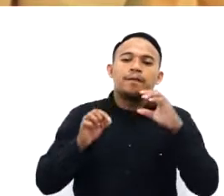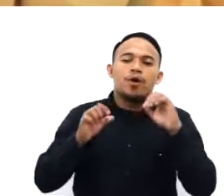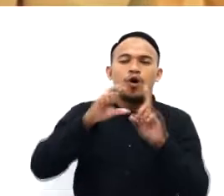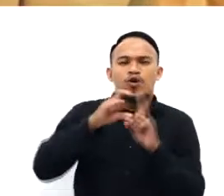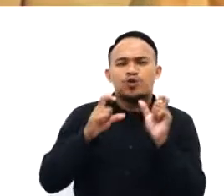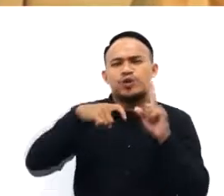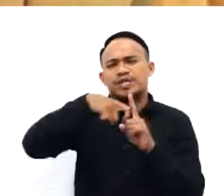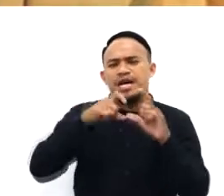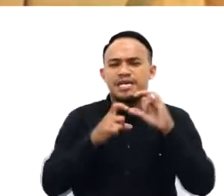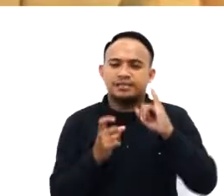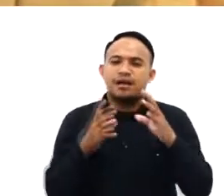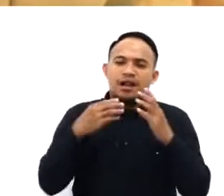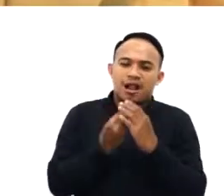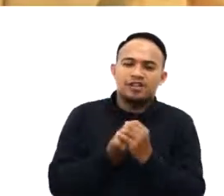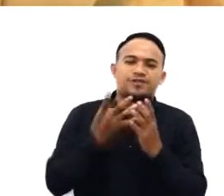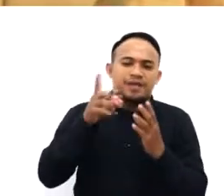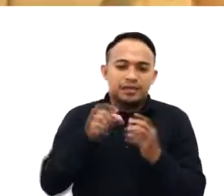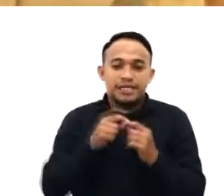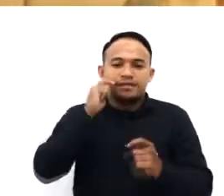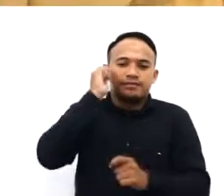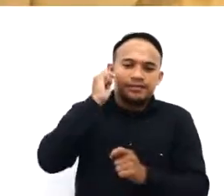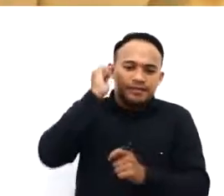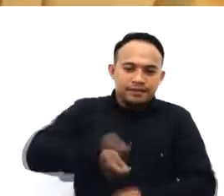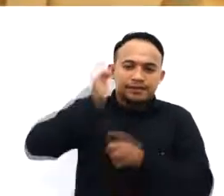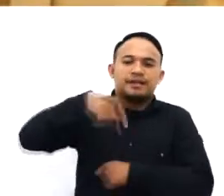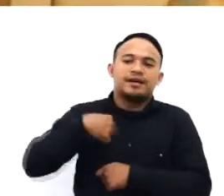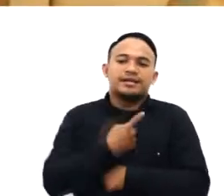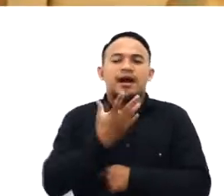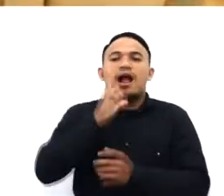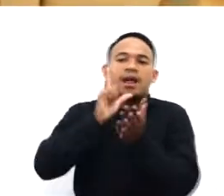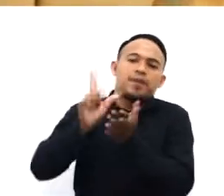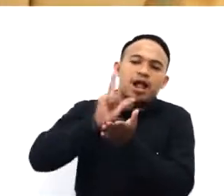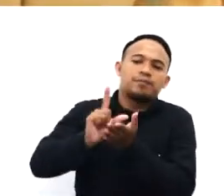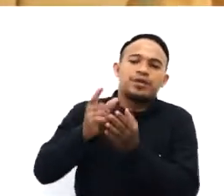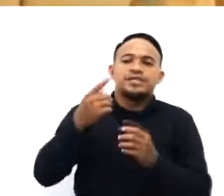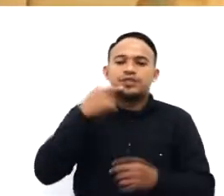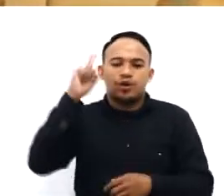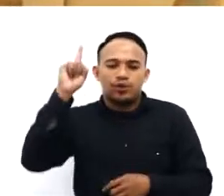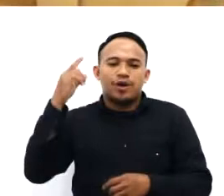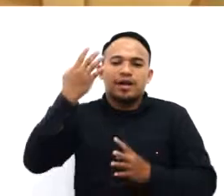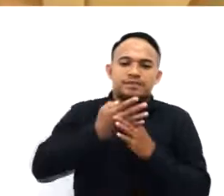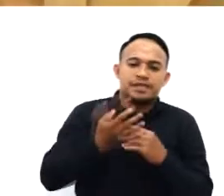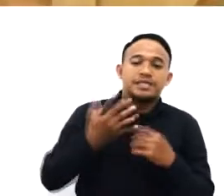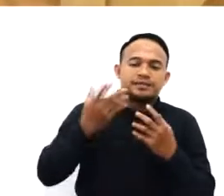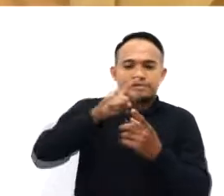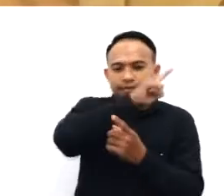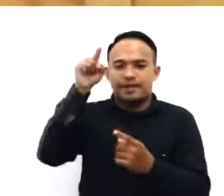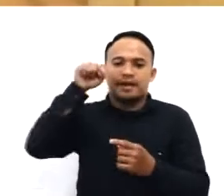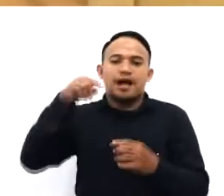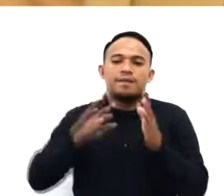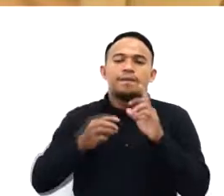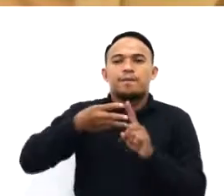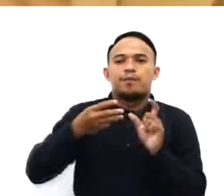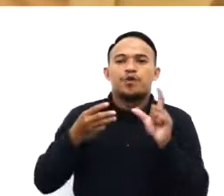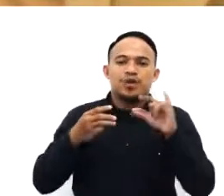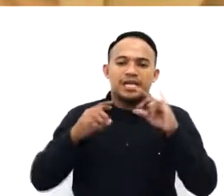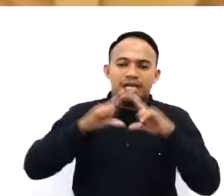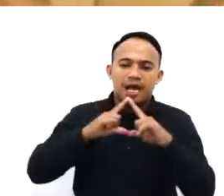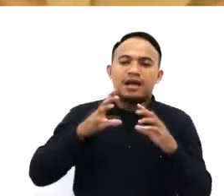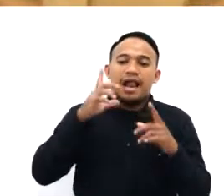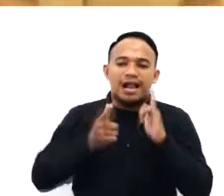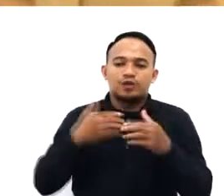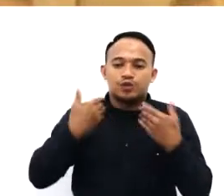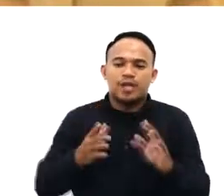rehabilitasi jaringan DI Gulia ini kalau sudah selesai dapat mencetak sawah kurang